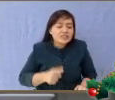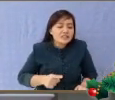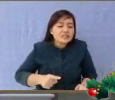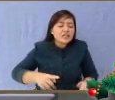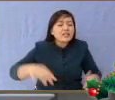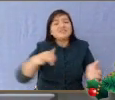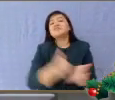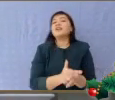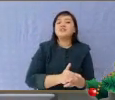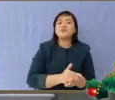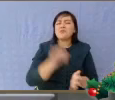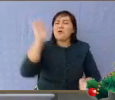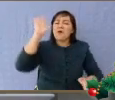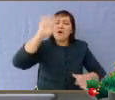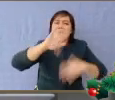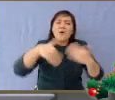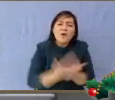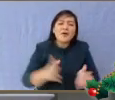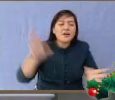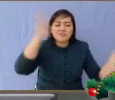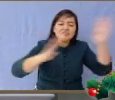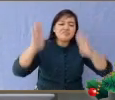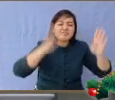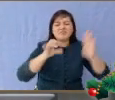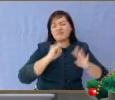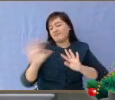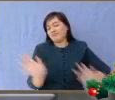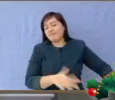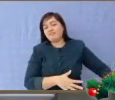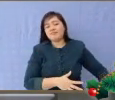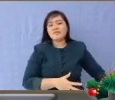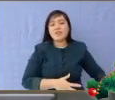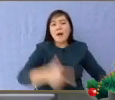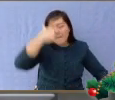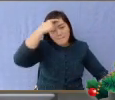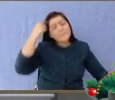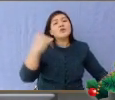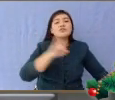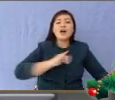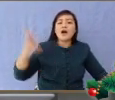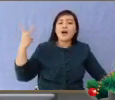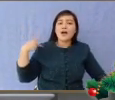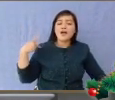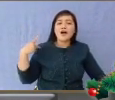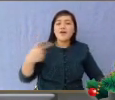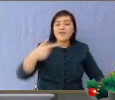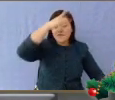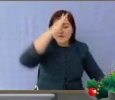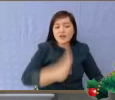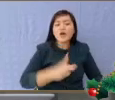great physician. Walang kwenta sa akin yung pandemic sapagkat meron akong Diyos na makapangyarihan sa lahat.